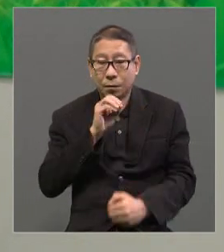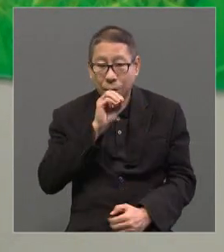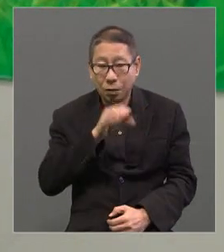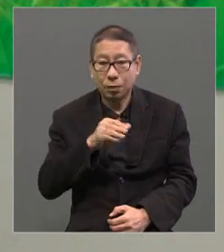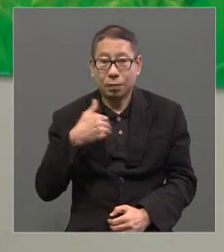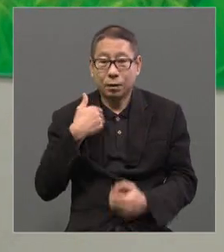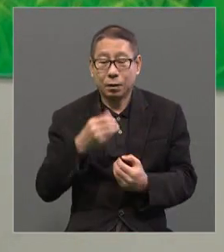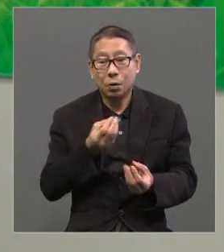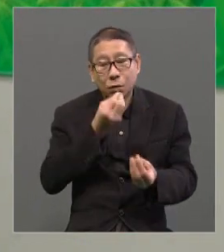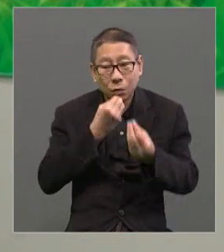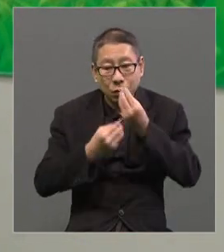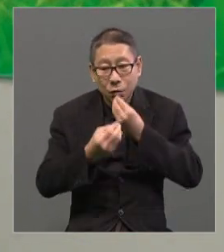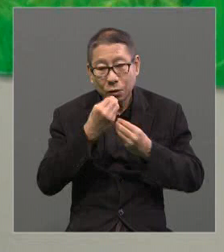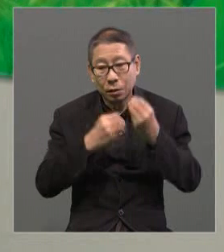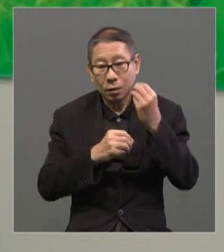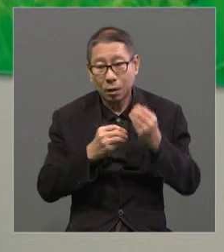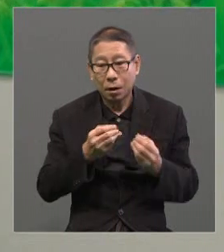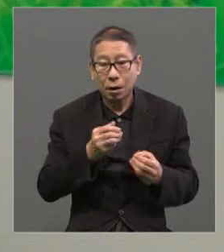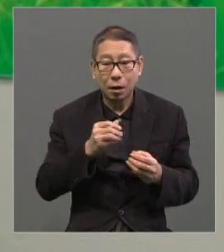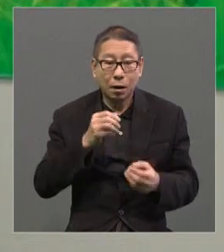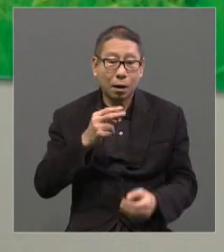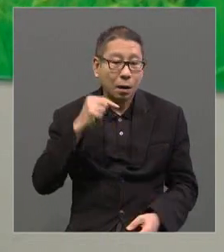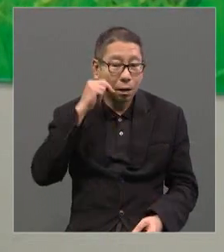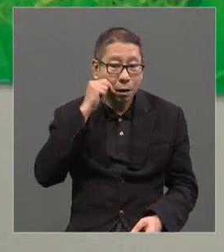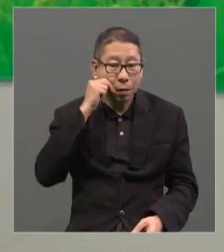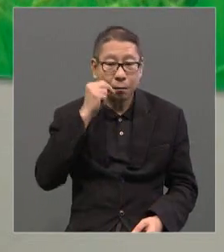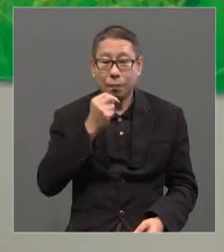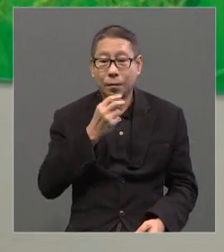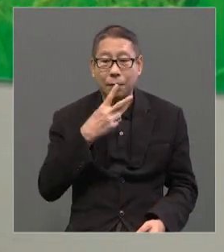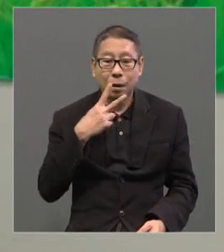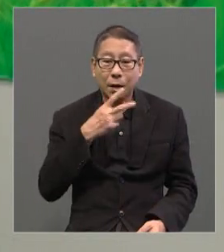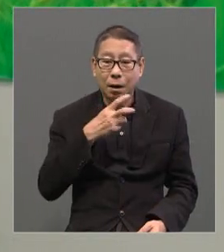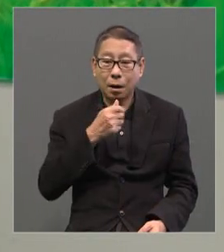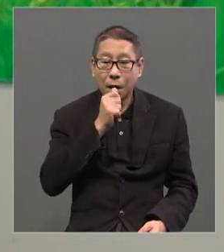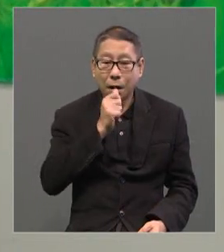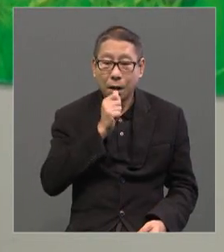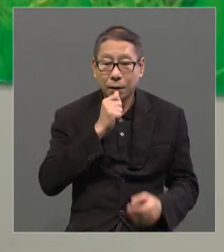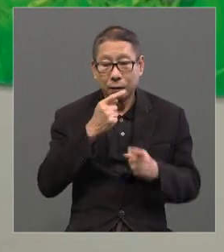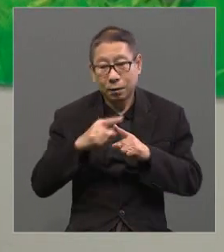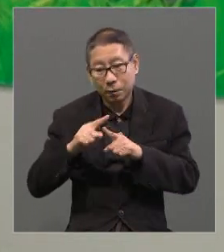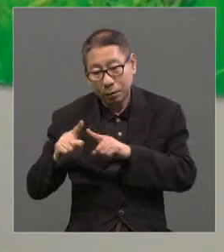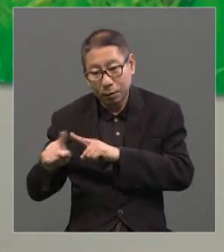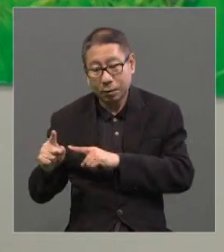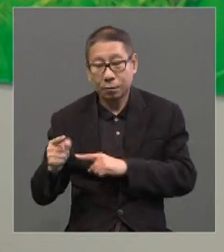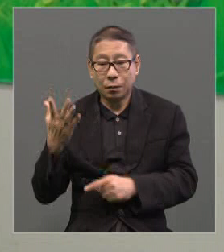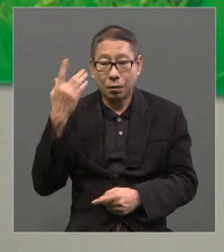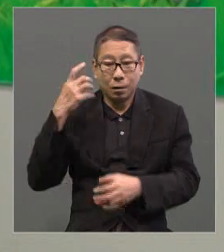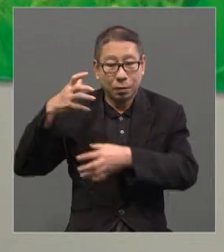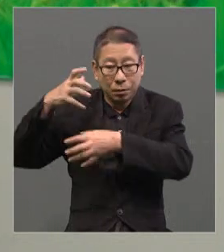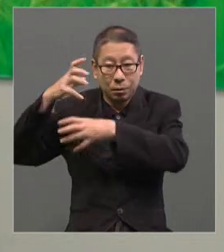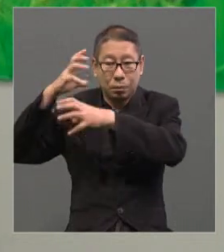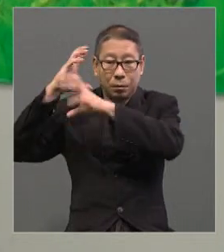เกิดจากการรับประทานไม่อาหารก็น้ำซึ่งตอนนี้เรากำลังหาแหล่งนะเมื่อวานนี้จากการทบทว